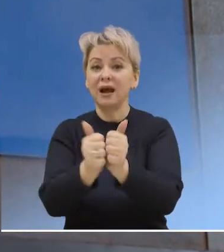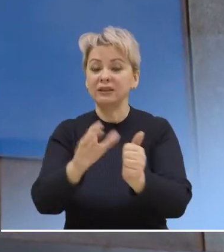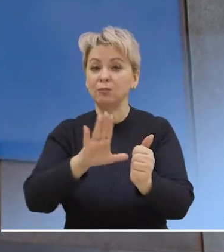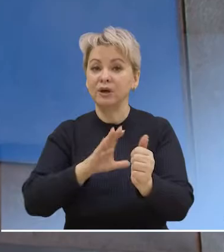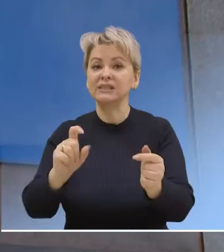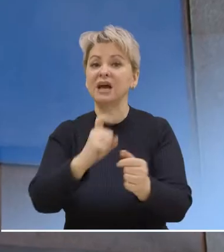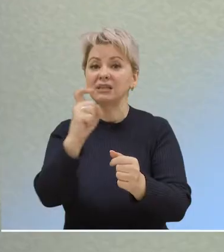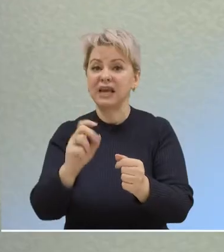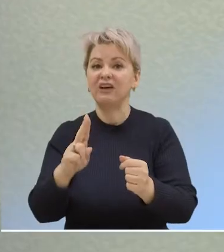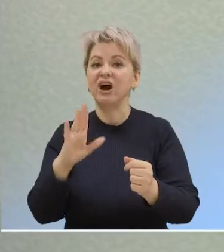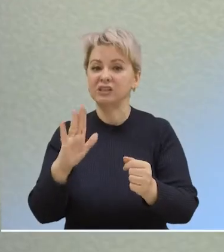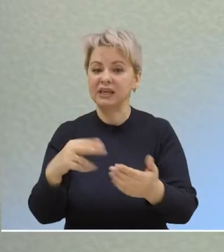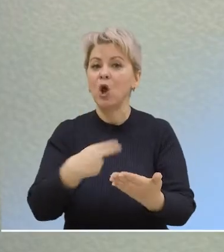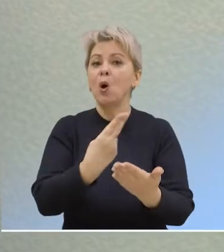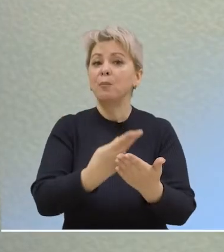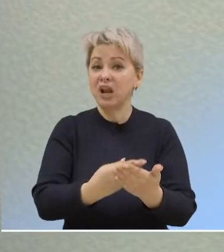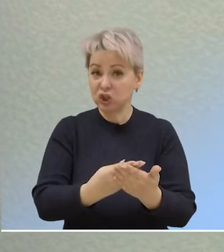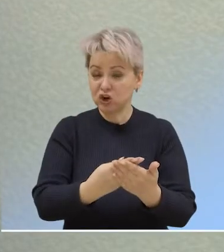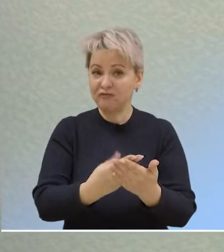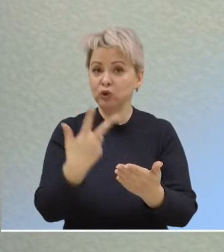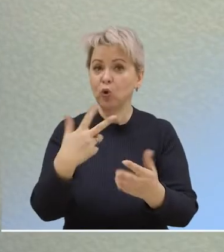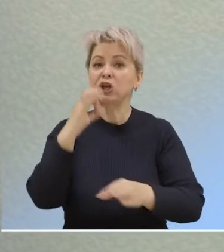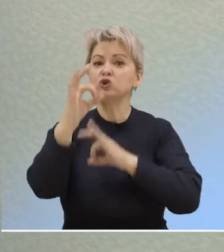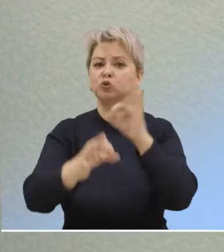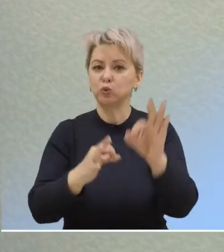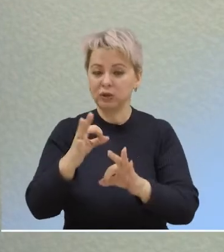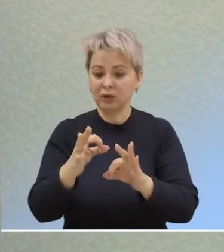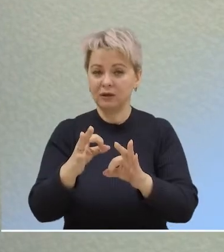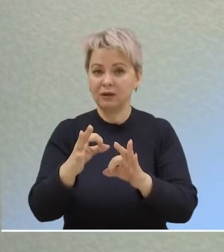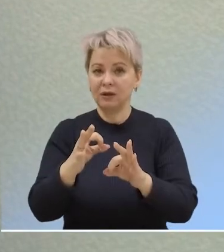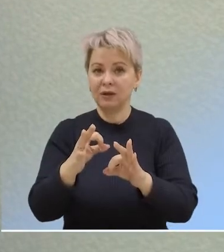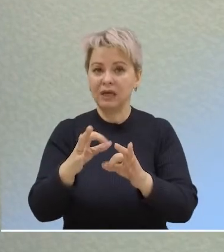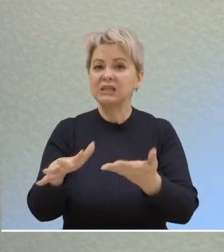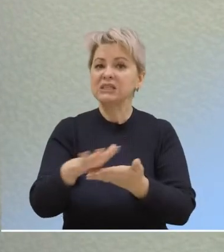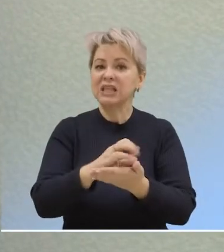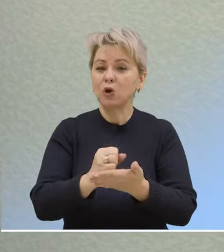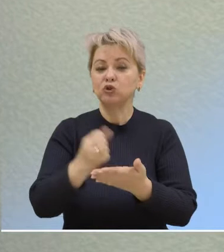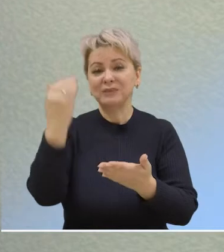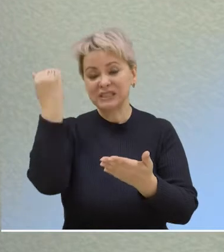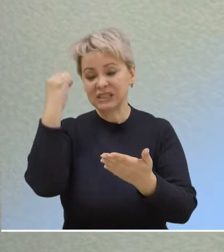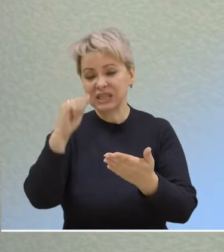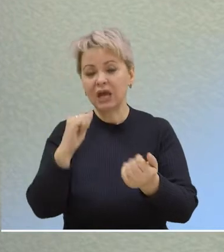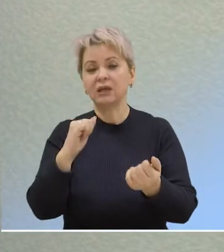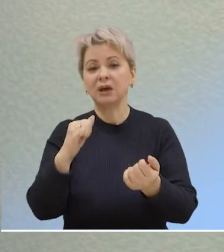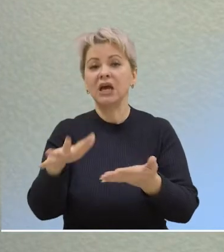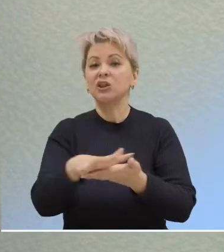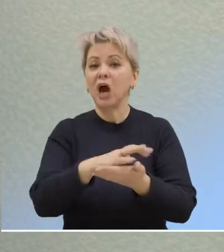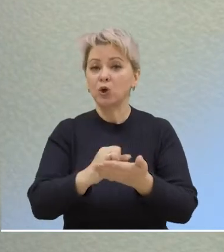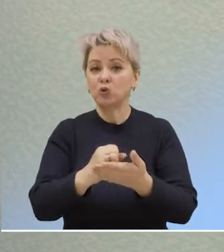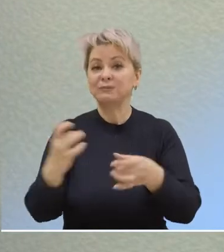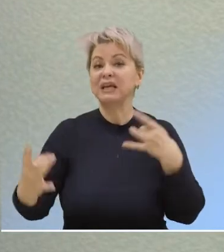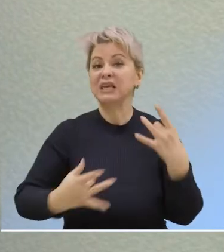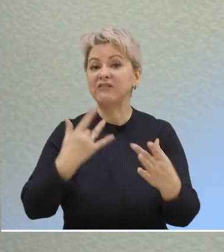отходил от хозяйки квартиры. Пролежав 3 суток с нарушенным сознанием, с